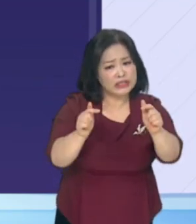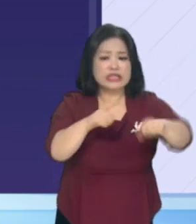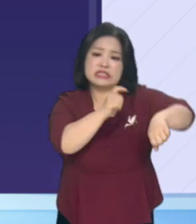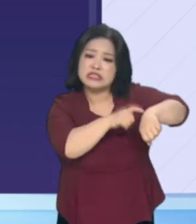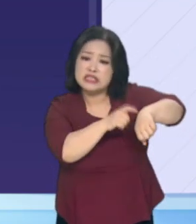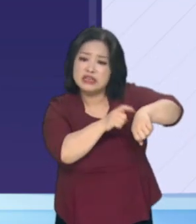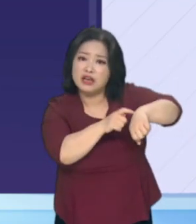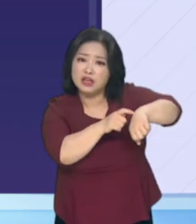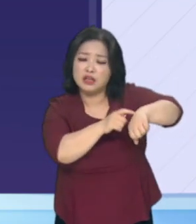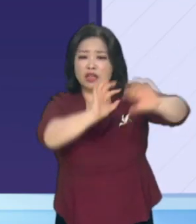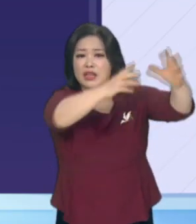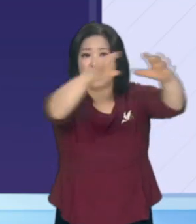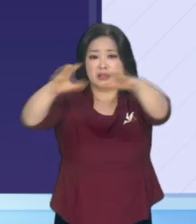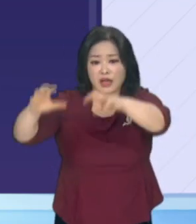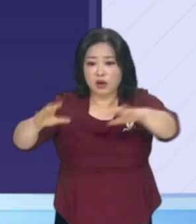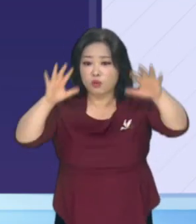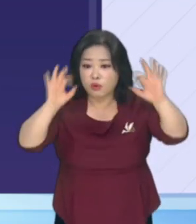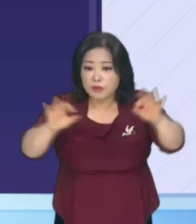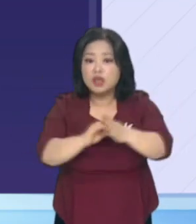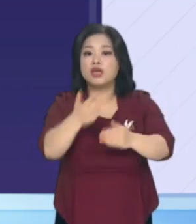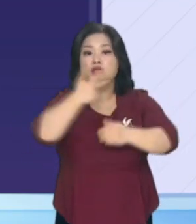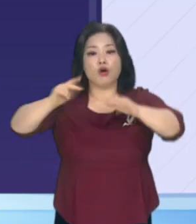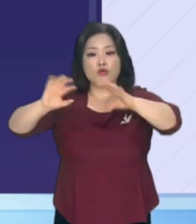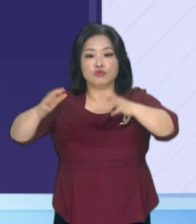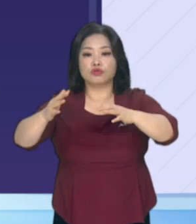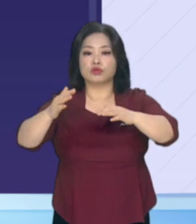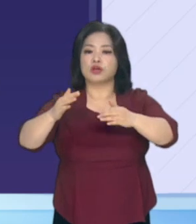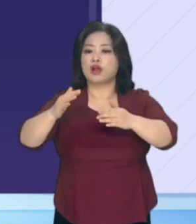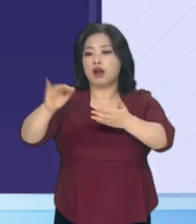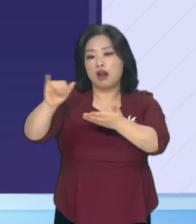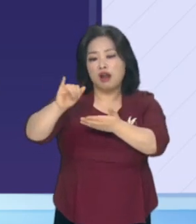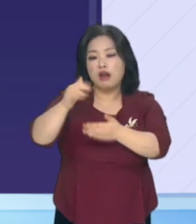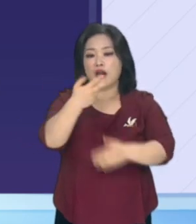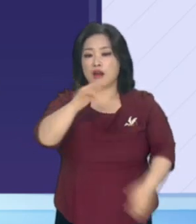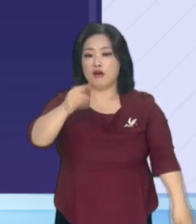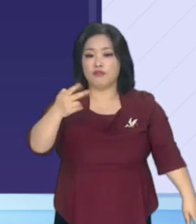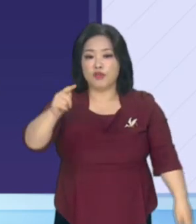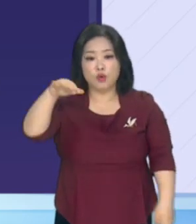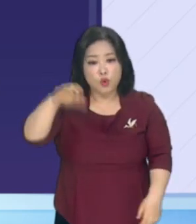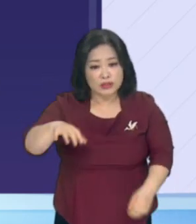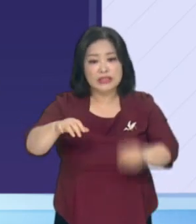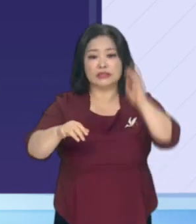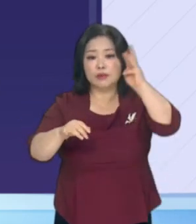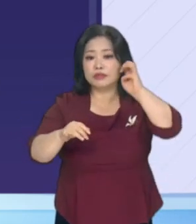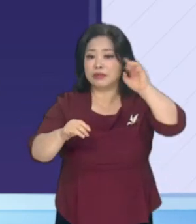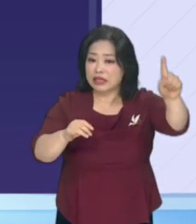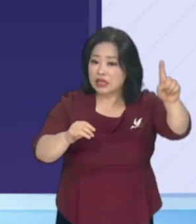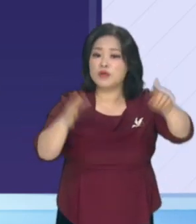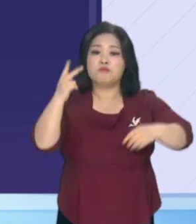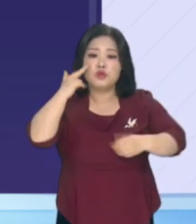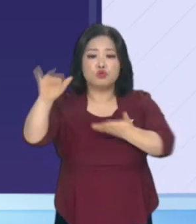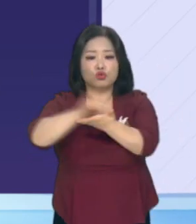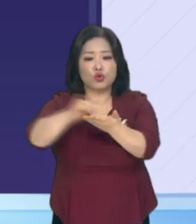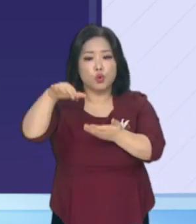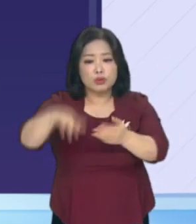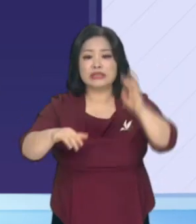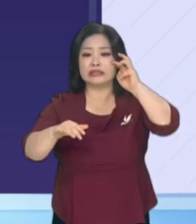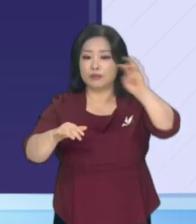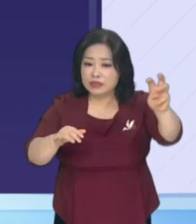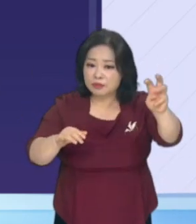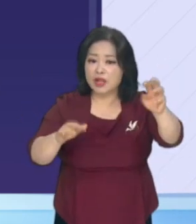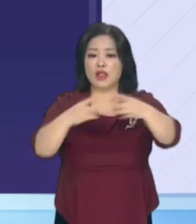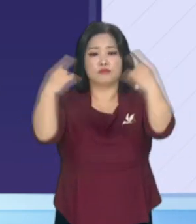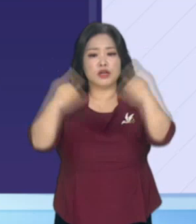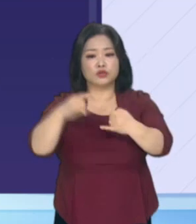시간을 국가별로 살펴보면요. 영국 런던이 23일, 미국 뉴욕이 30일 등 평균 27일이